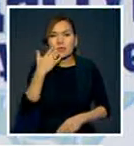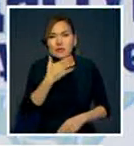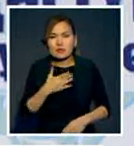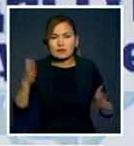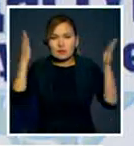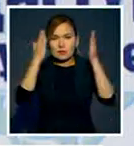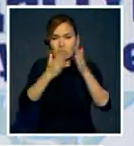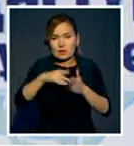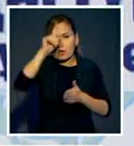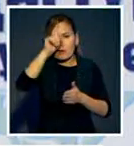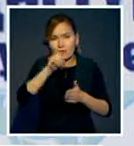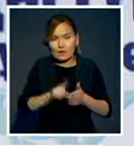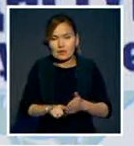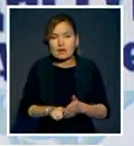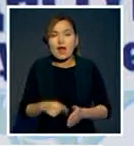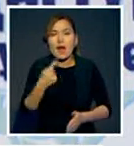Сол кезде